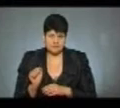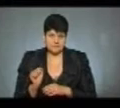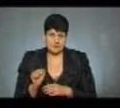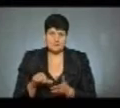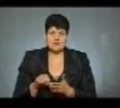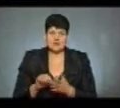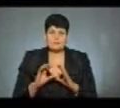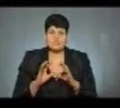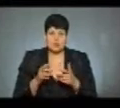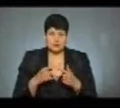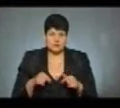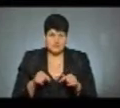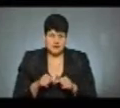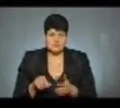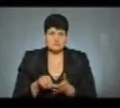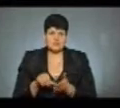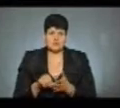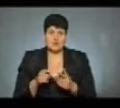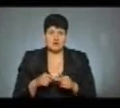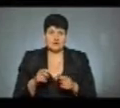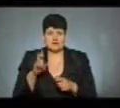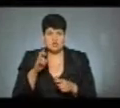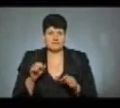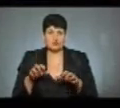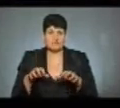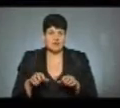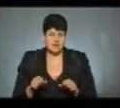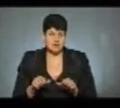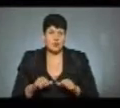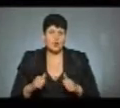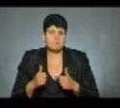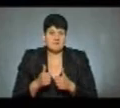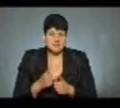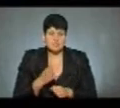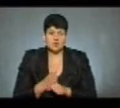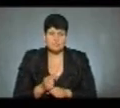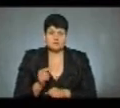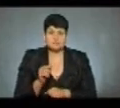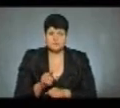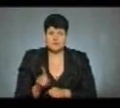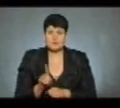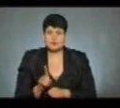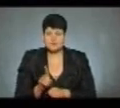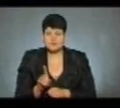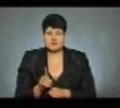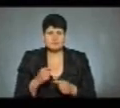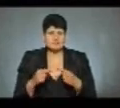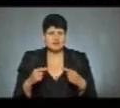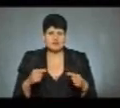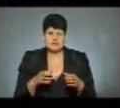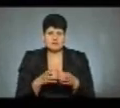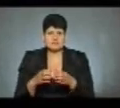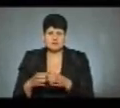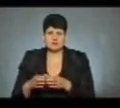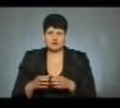представників міжнародних організацій, представників органів державної влади. Комісія зроблена таким чином, щоб, власне, з різних секторів, з